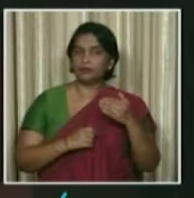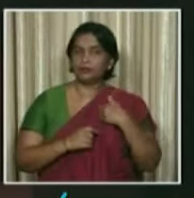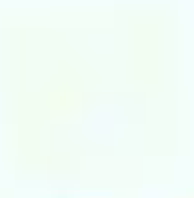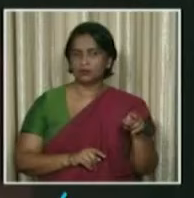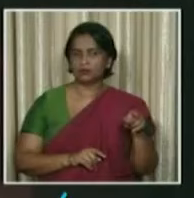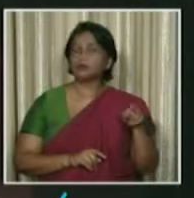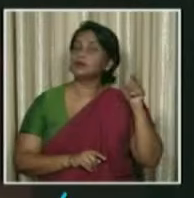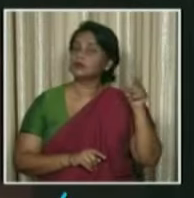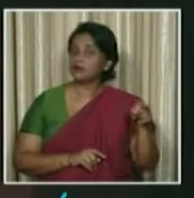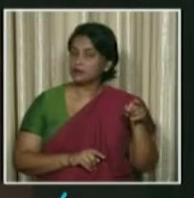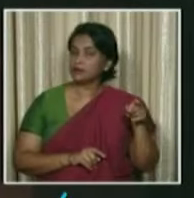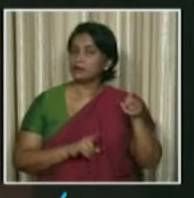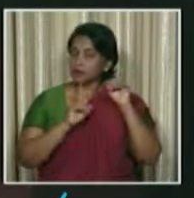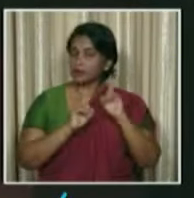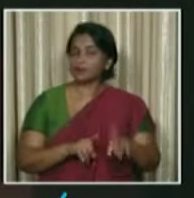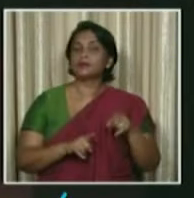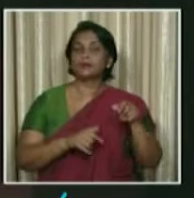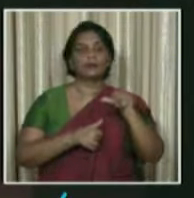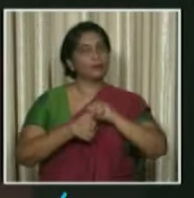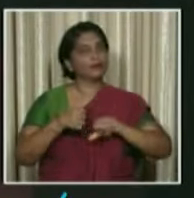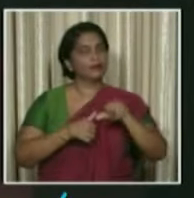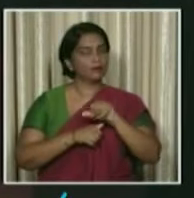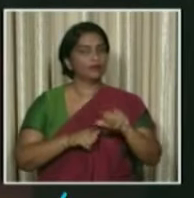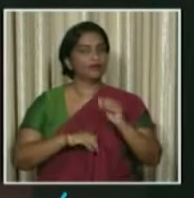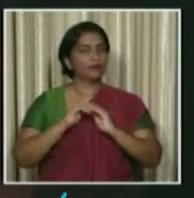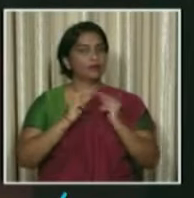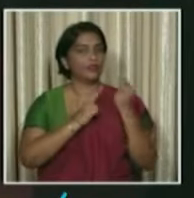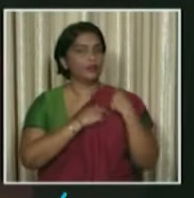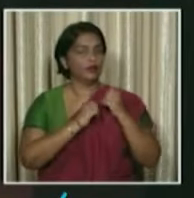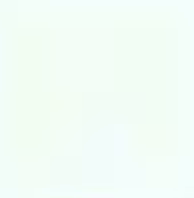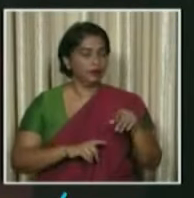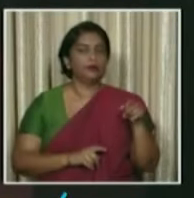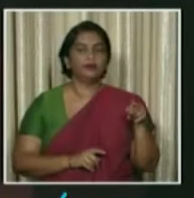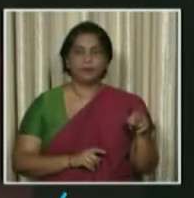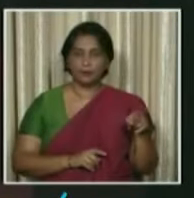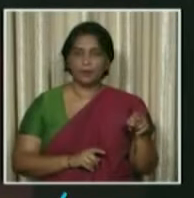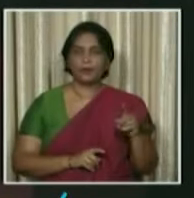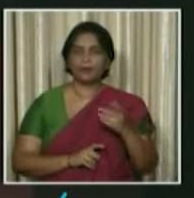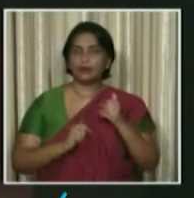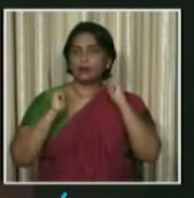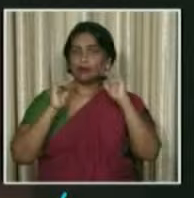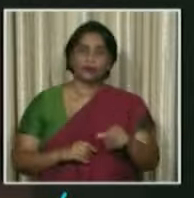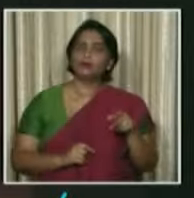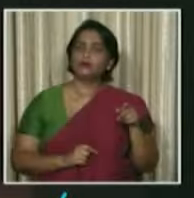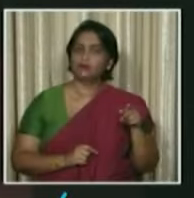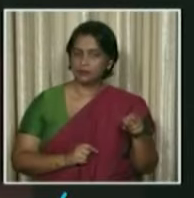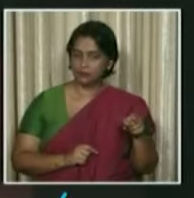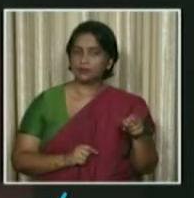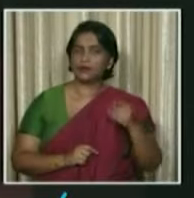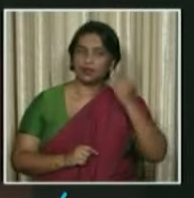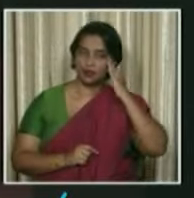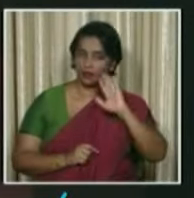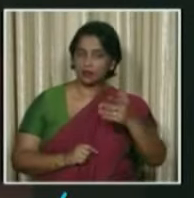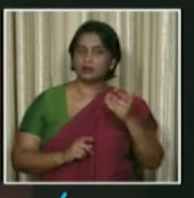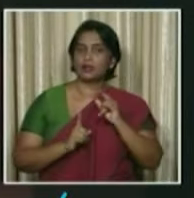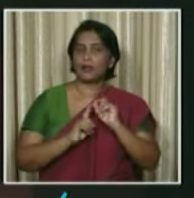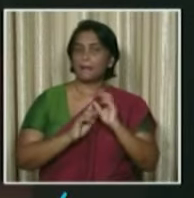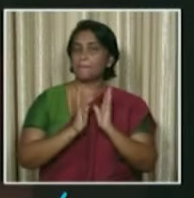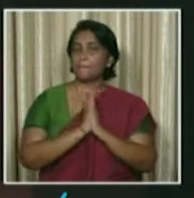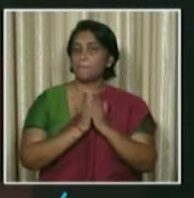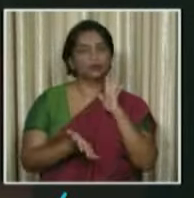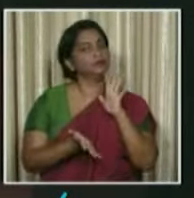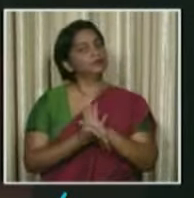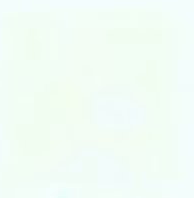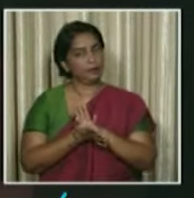ආරංචි අනුව එම අදාළ ආයතනයට ඒ කාර්යය ඉෂ්ට සිද්ධ කරන්නට ප්‍රමාණවත් හැකියාවක් නැහැ. සාමාන්‍ය ගමන් බලපත්‍රයේ